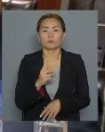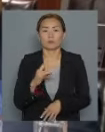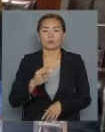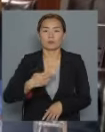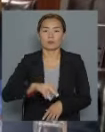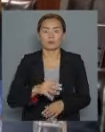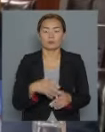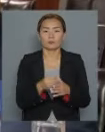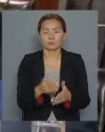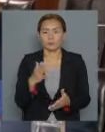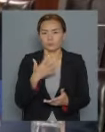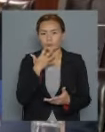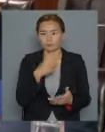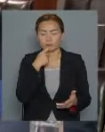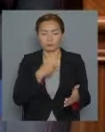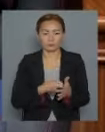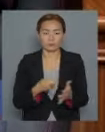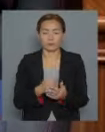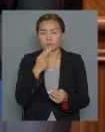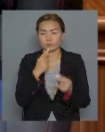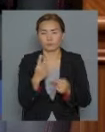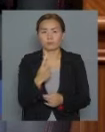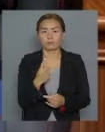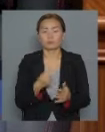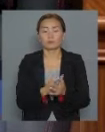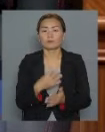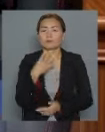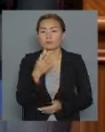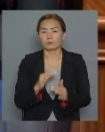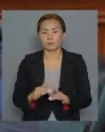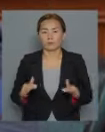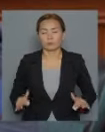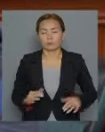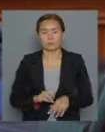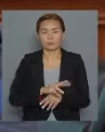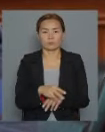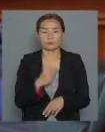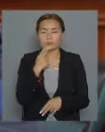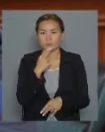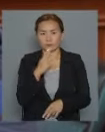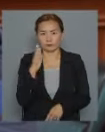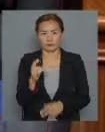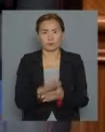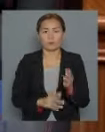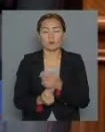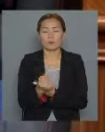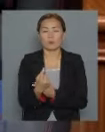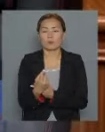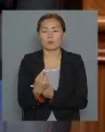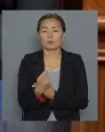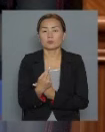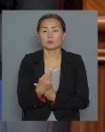қаражатын бөлдік. Ыстық тамаққа келетін болса, 1-4 сыныптардың барлық оқушылары ыстық тамақпен қамтамасыз етіледі. Сонымен қатар 11